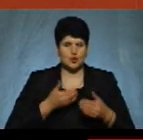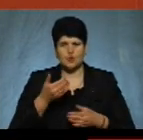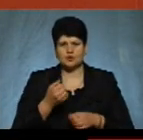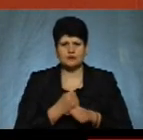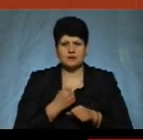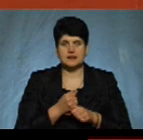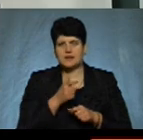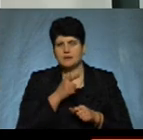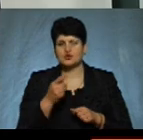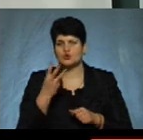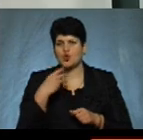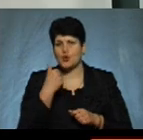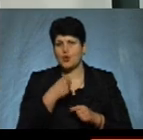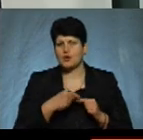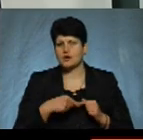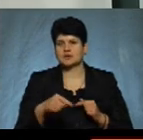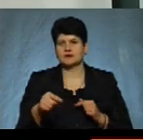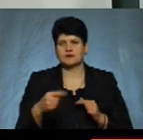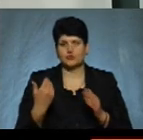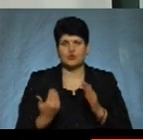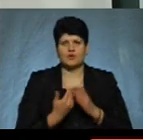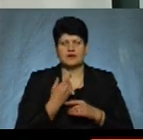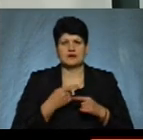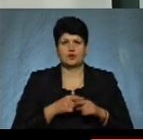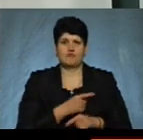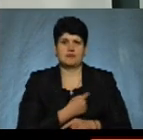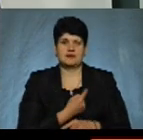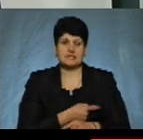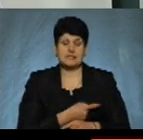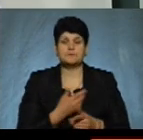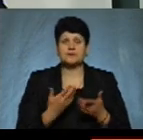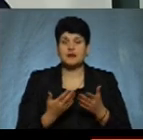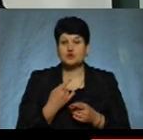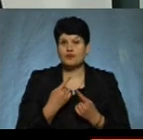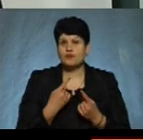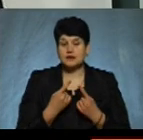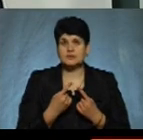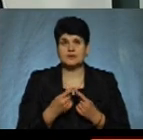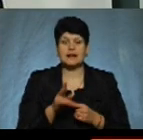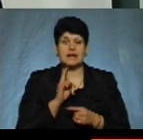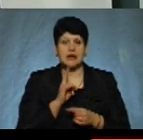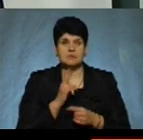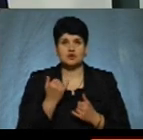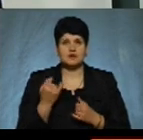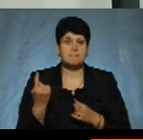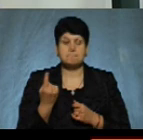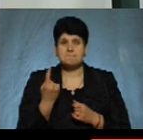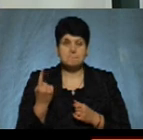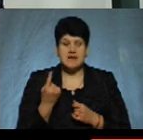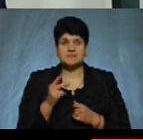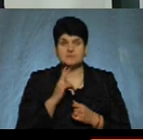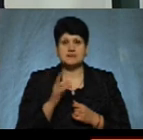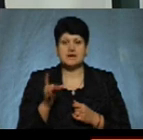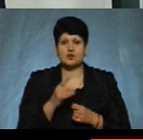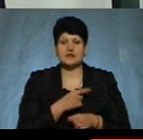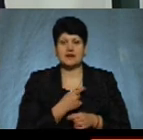останніх 3 років в напрямку новітніх технологій в медицині. Якщо говорити, Кременець сьогодні вперше в Кременецькій районній лікарні